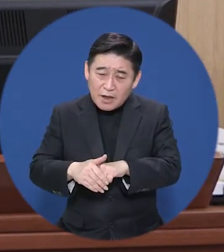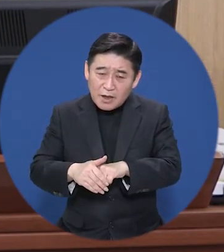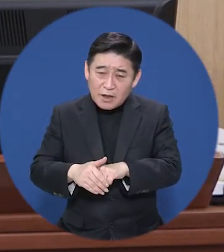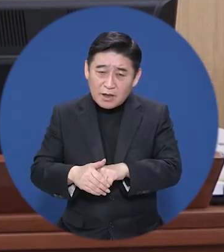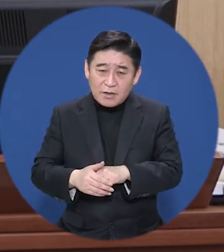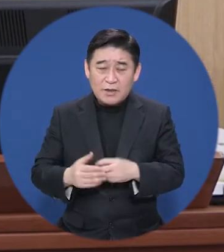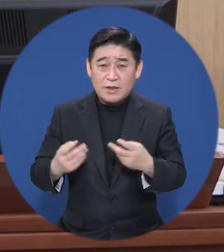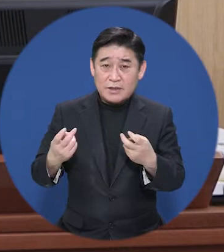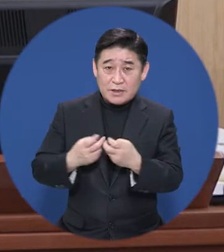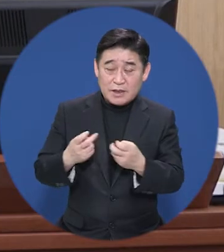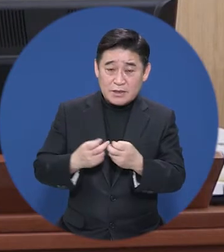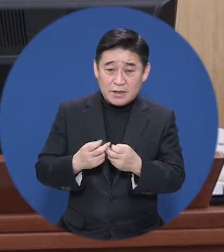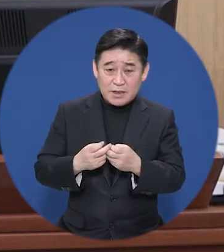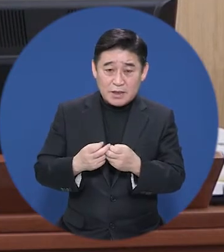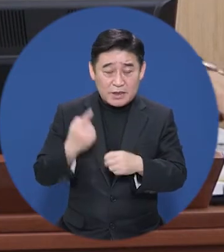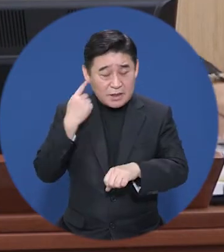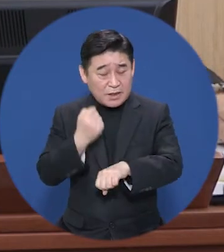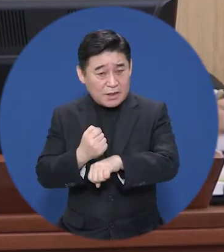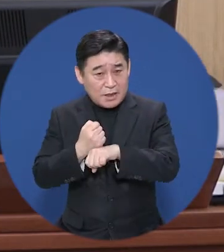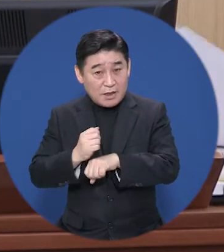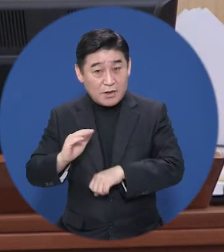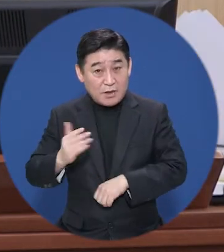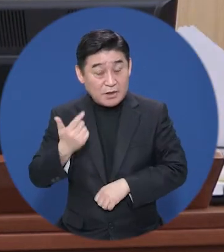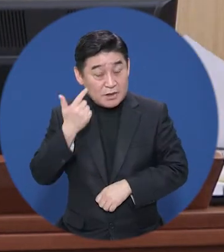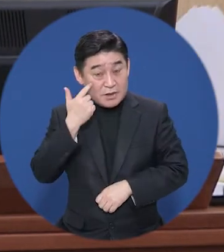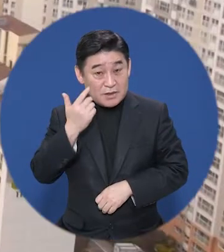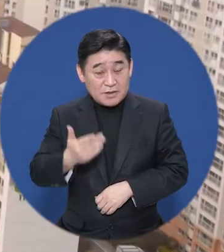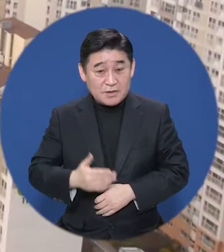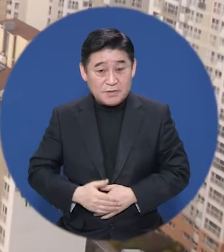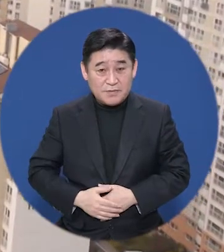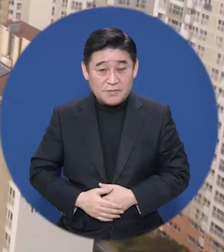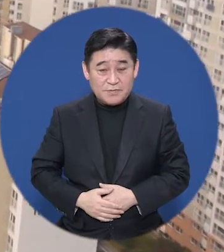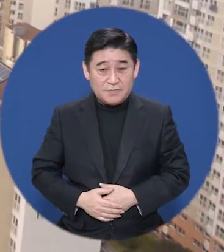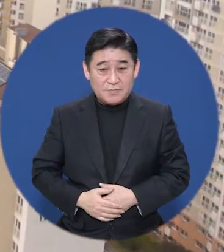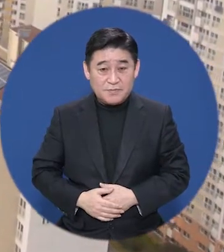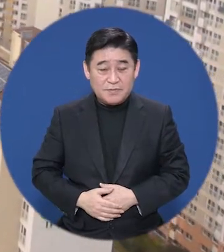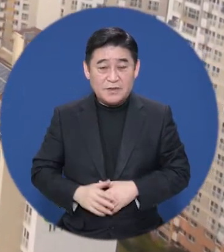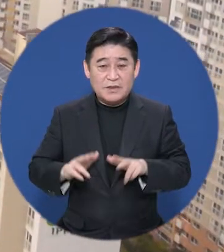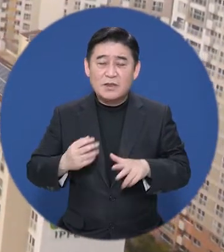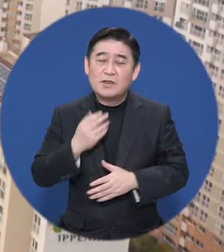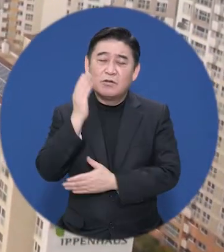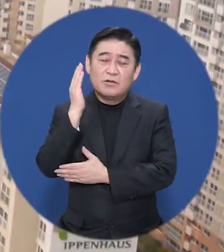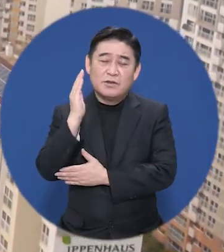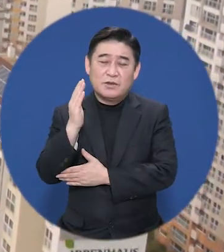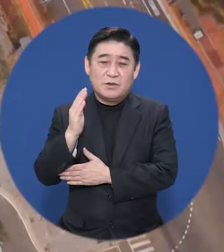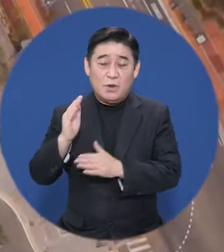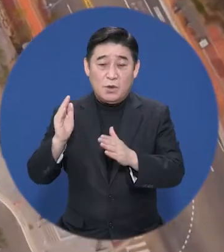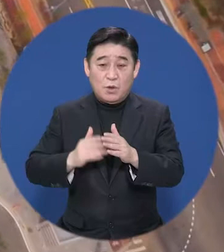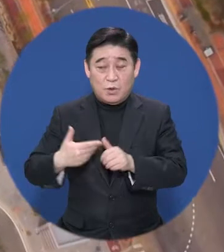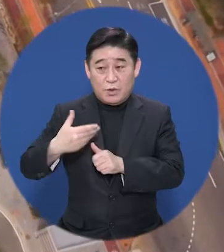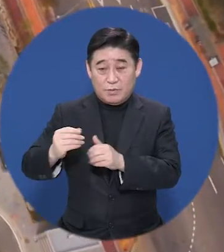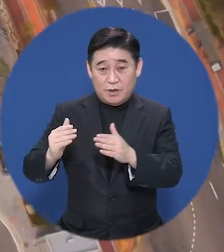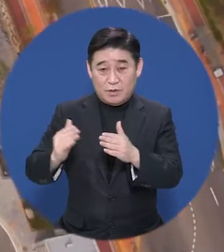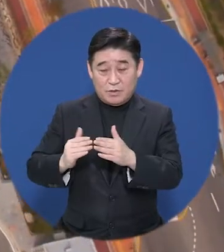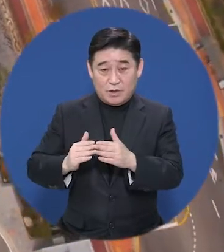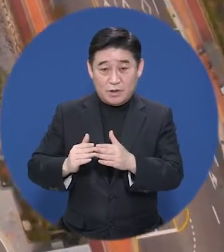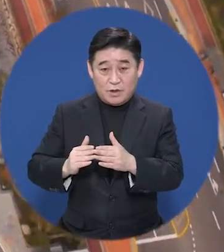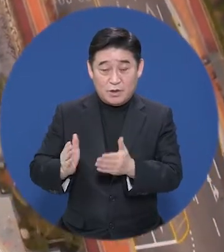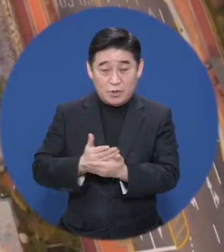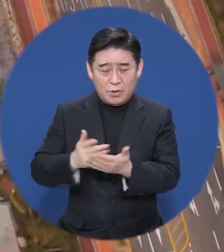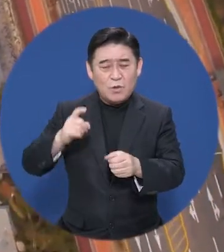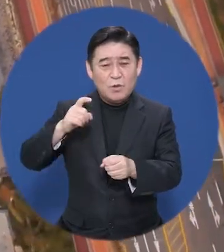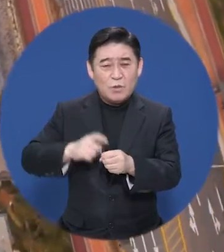특별한 계획 대책을 갖고 할 필요성이 있지 않을까요? 현재 서울시는 공공임대주택 공급